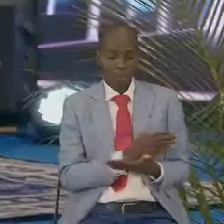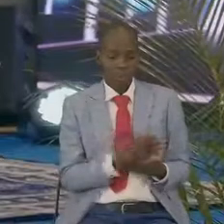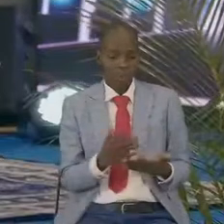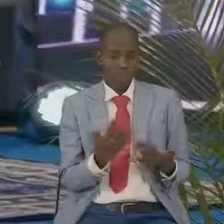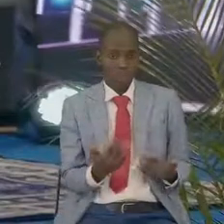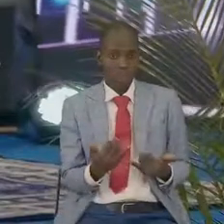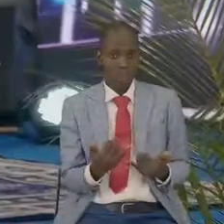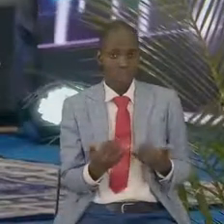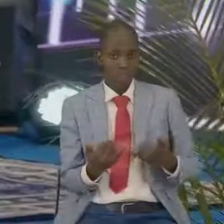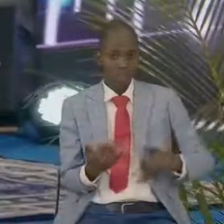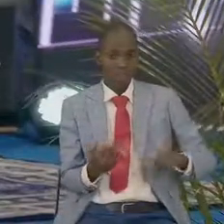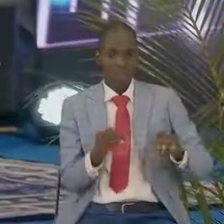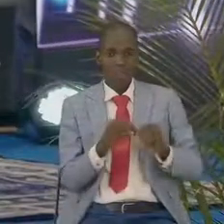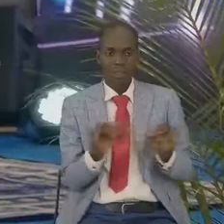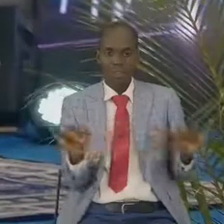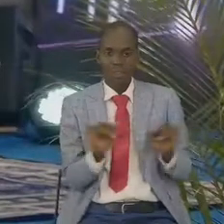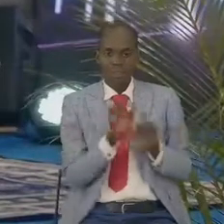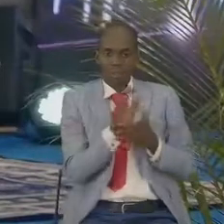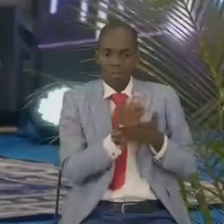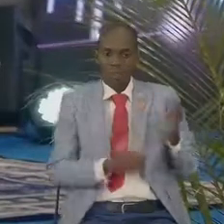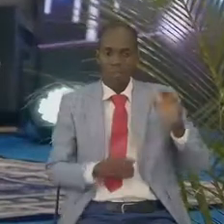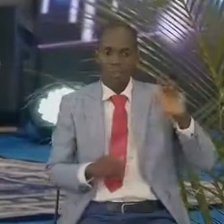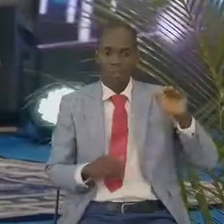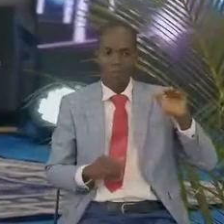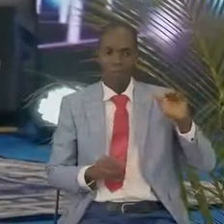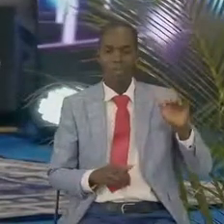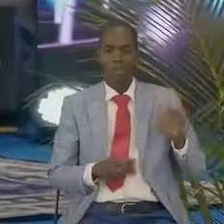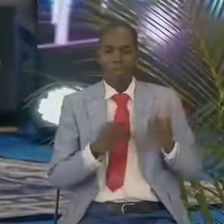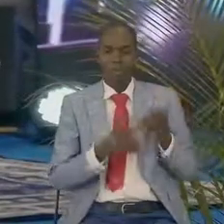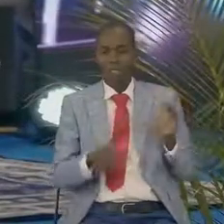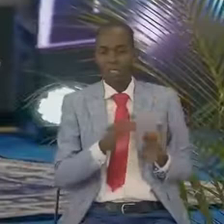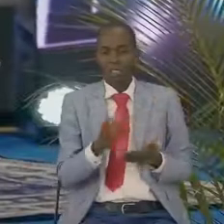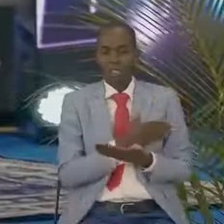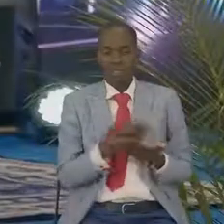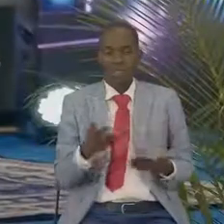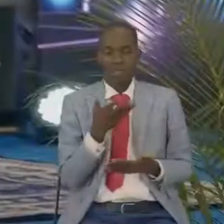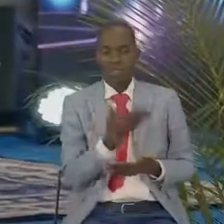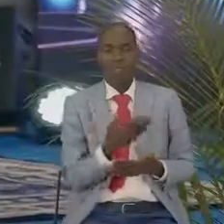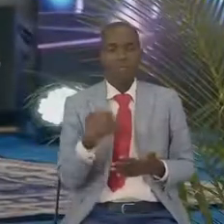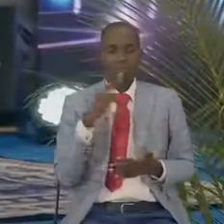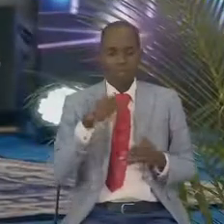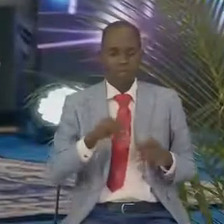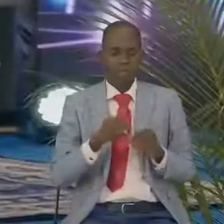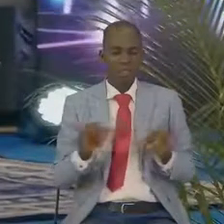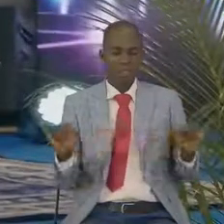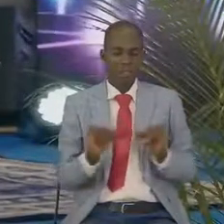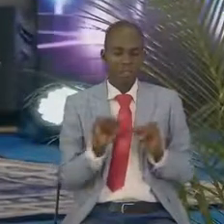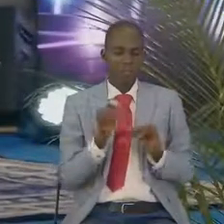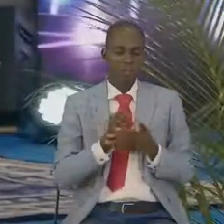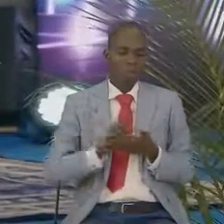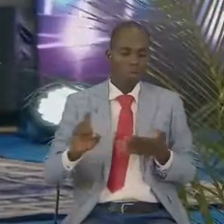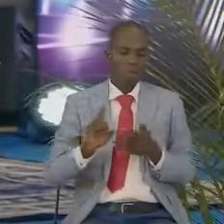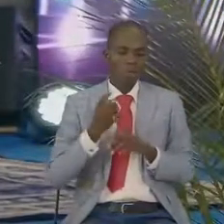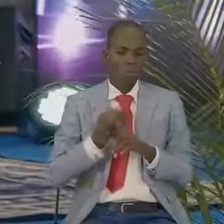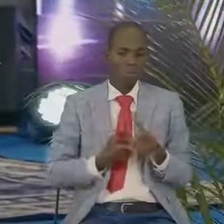même chapitre, hein? Nous sommes toujours dans la même semaine, hein? Nous sommes toujours dans le même mois, nous sommes toujours dans la même année. Et vous venez de dire,